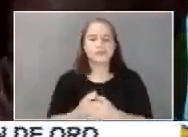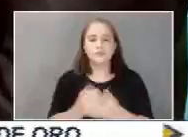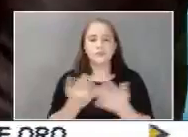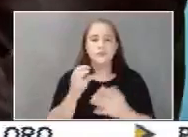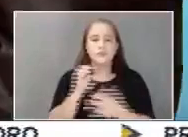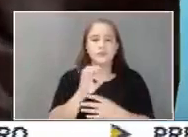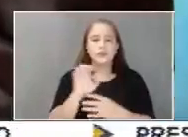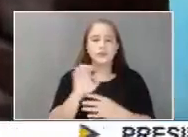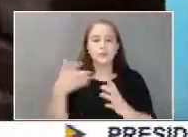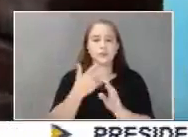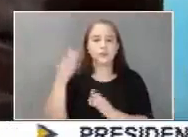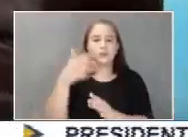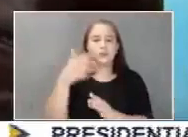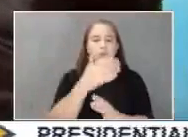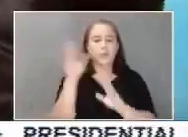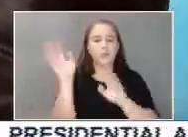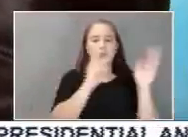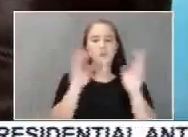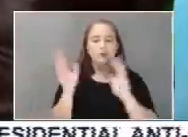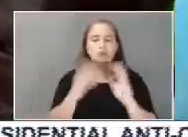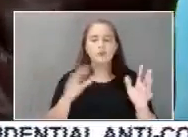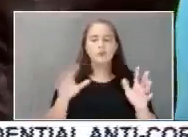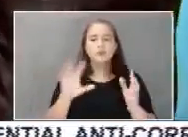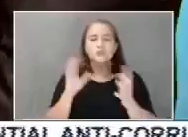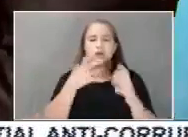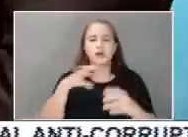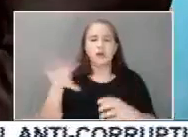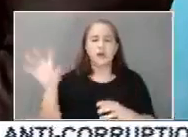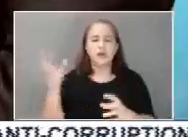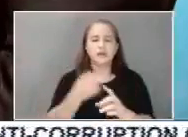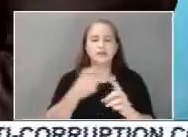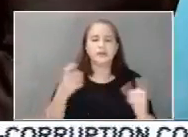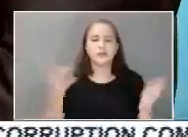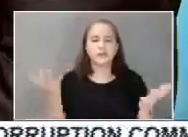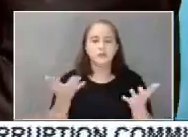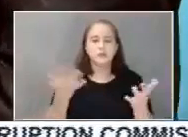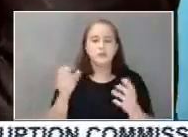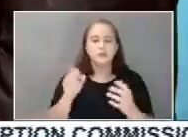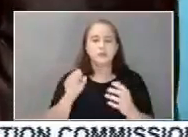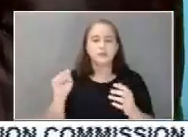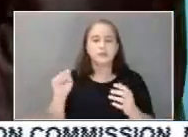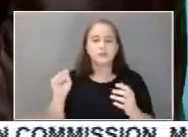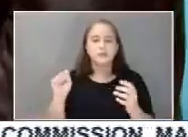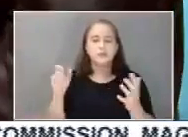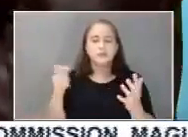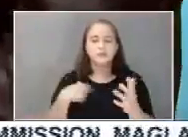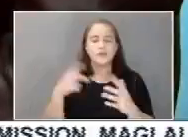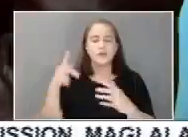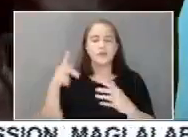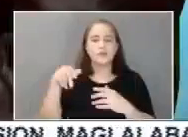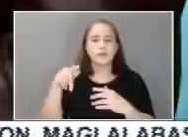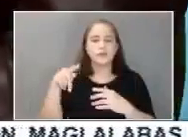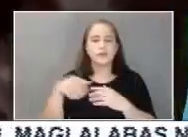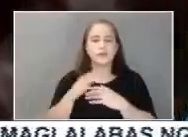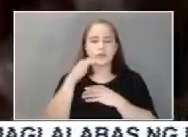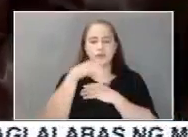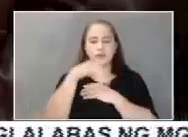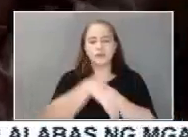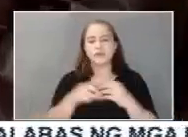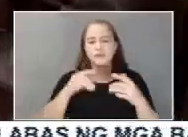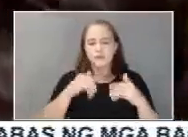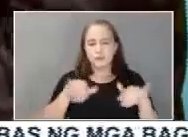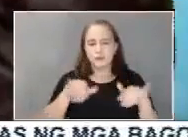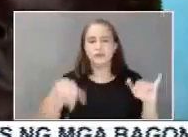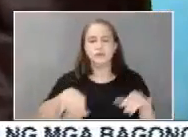at mababa naman ang tsansa ng pag-ulan lalo na sa ilang bahagi pagdating ng hapon. May aasahan na rin pag-ulan sa southern part ng Metro